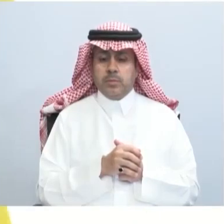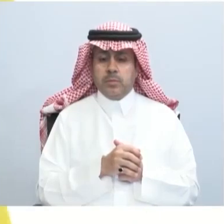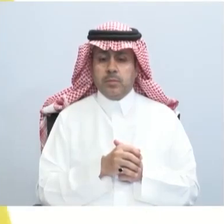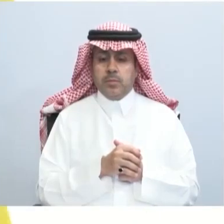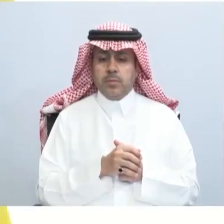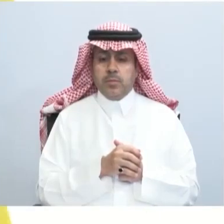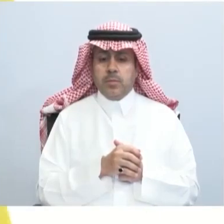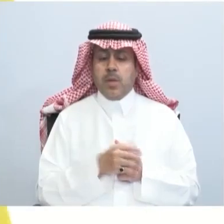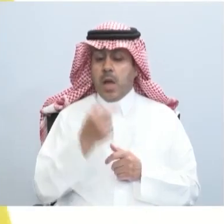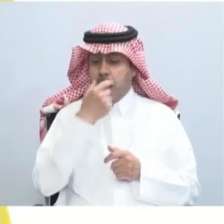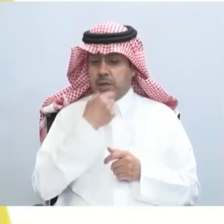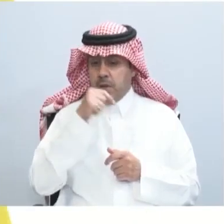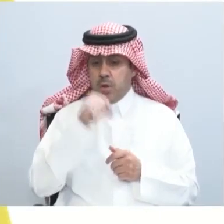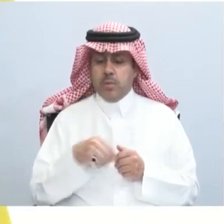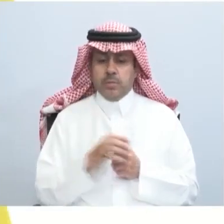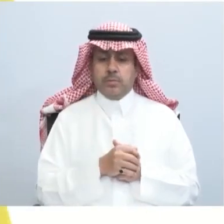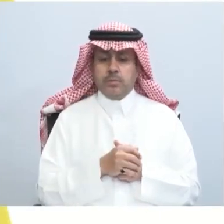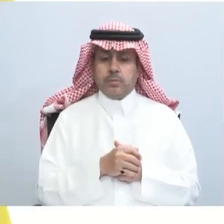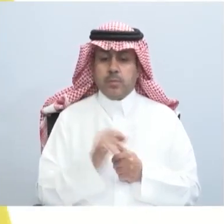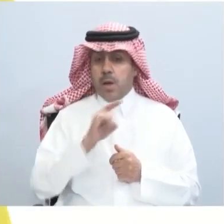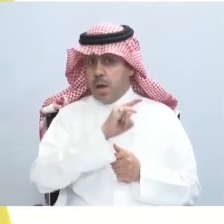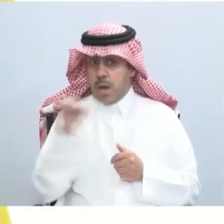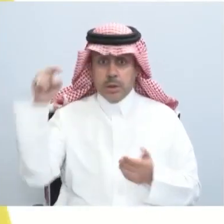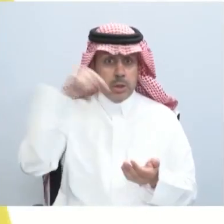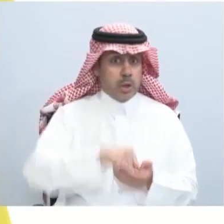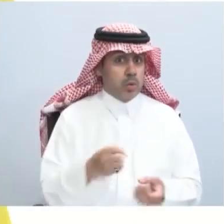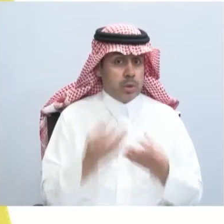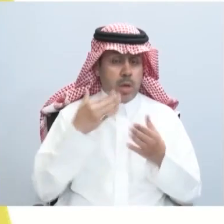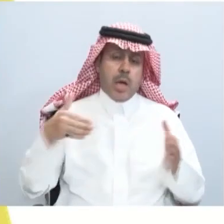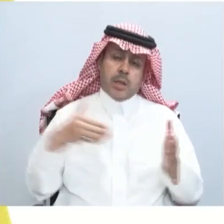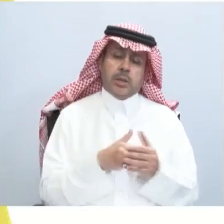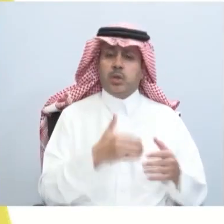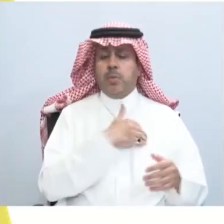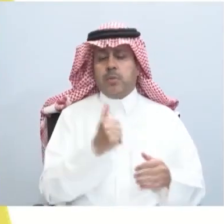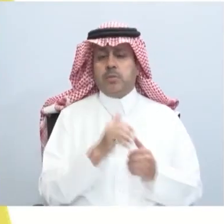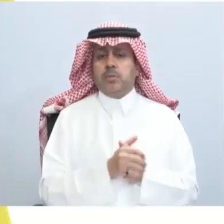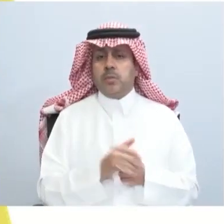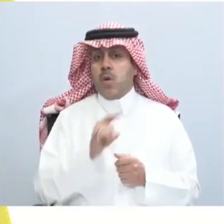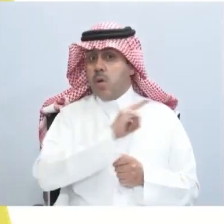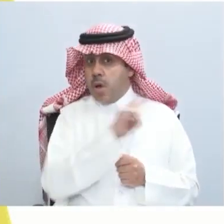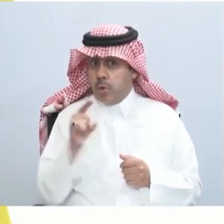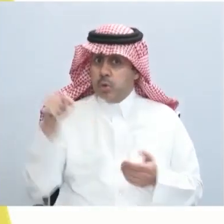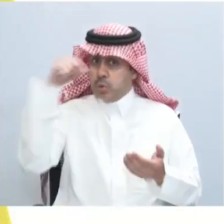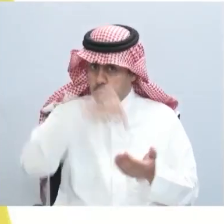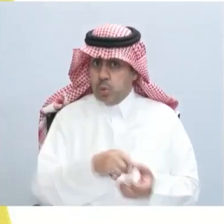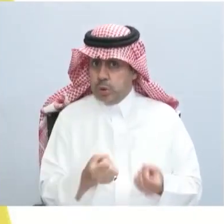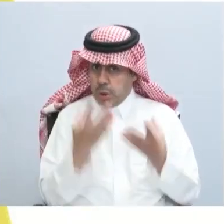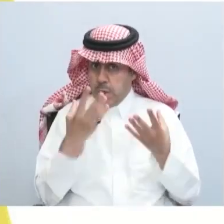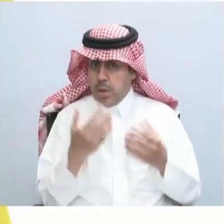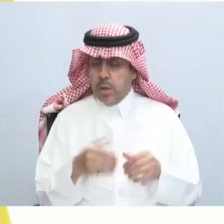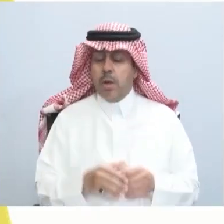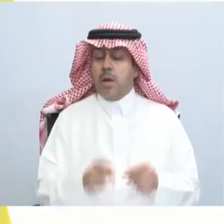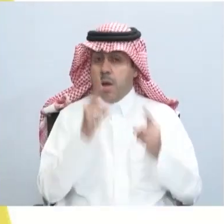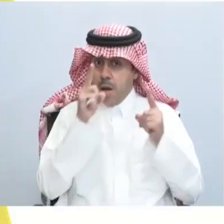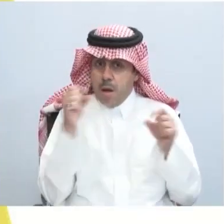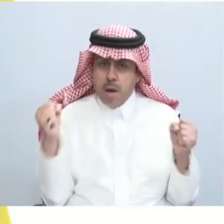وارضاه حديث اليوم لا تدخلوا الجنه حتى تؤمنوا اي لا يمكن ان تدخل الجنه الا اذا حققت